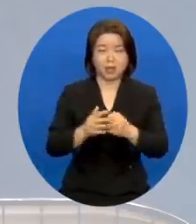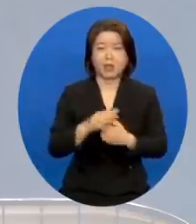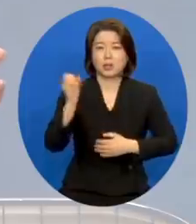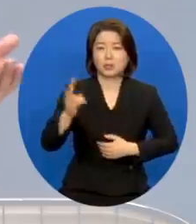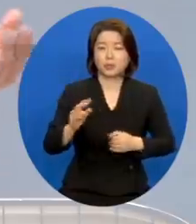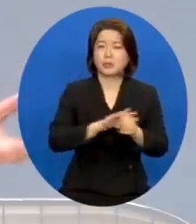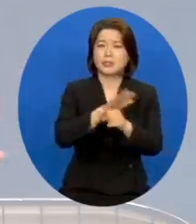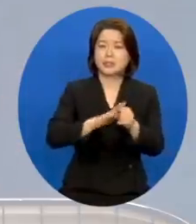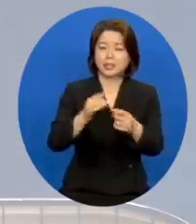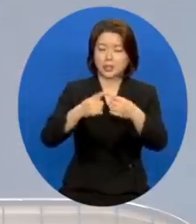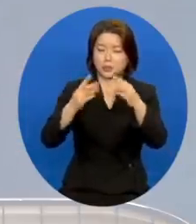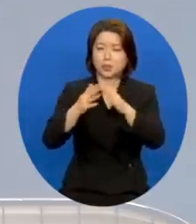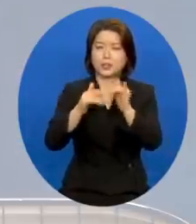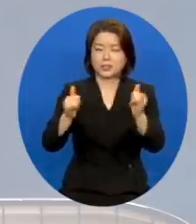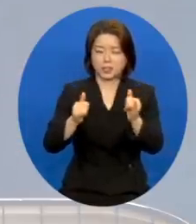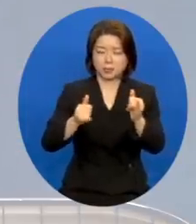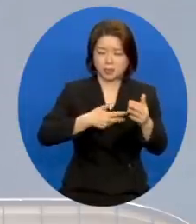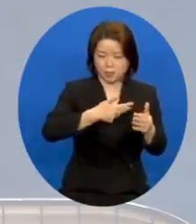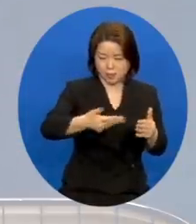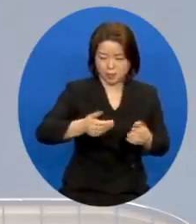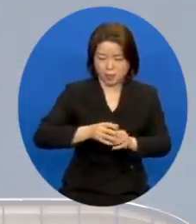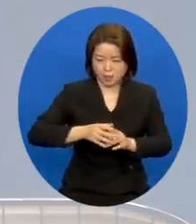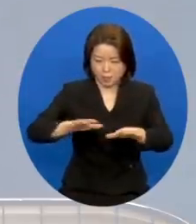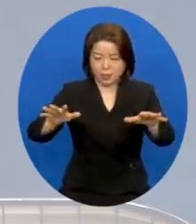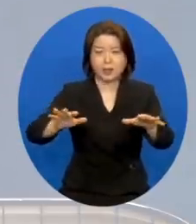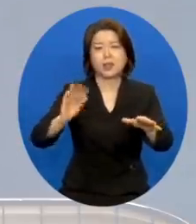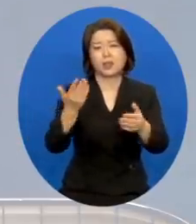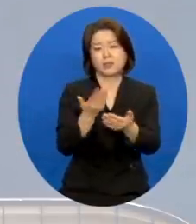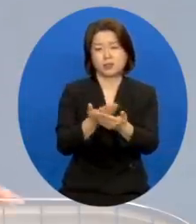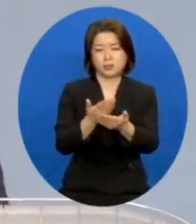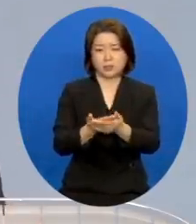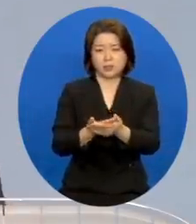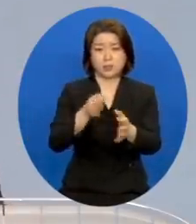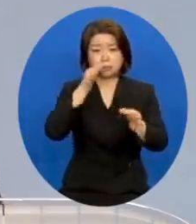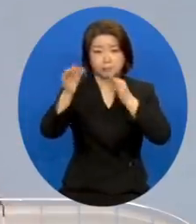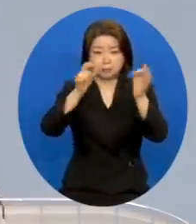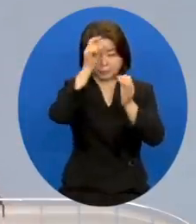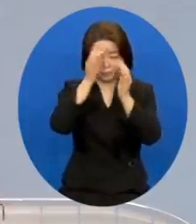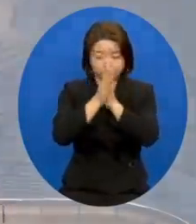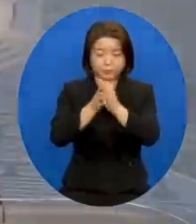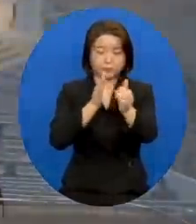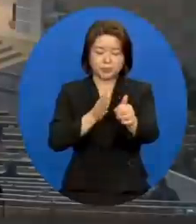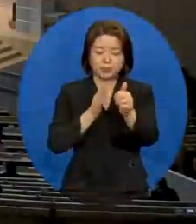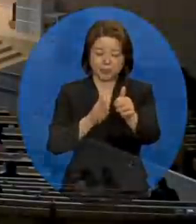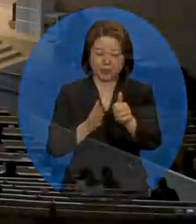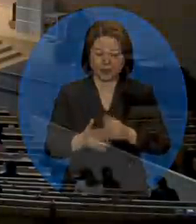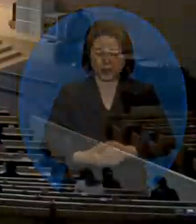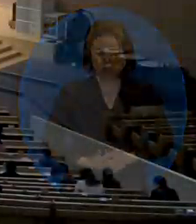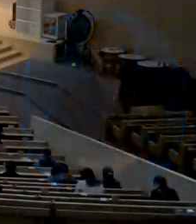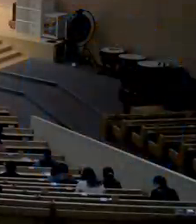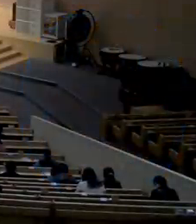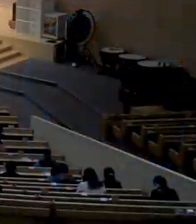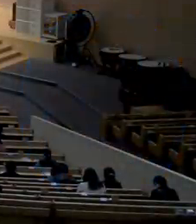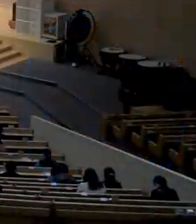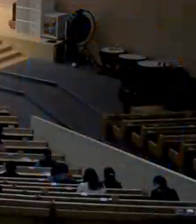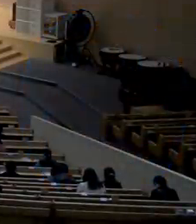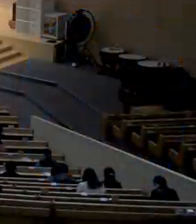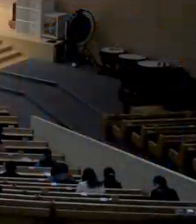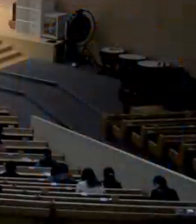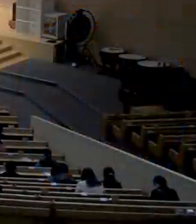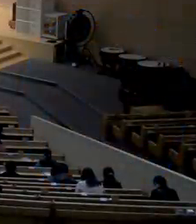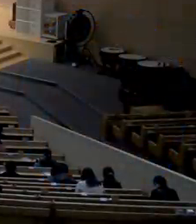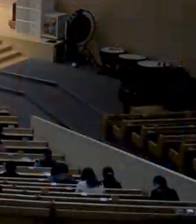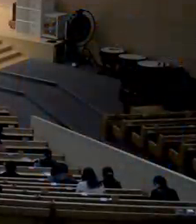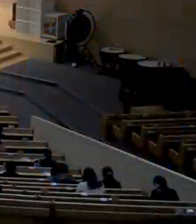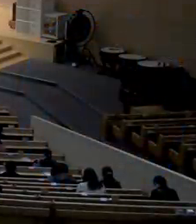그리고 살아가는 우리 교우들에게 흘러가게 해 주옵소서 통성으로 기도하겠습니다 은혜와 사랑이 정말 하시나 분 올라